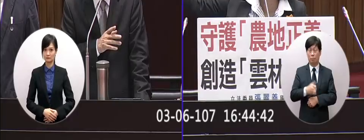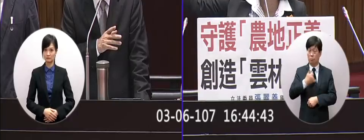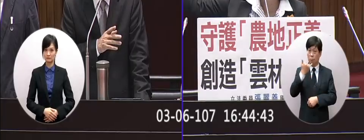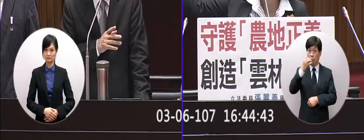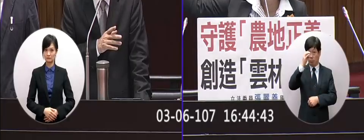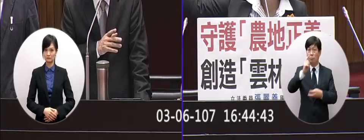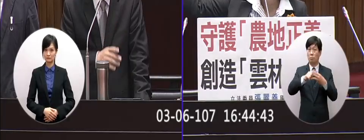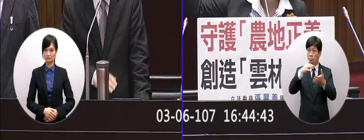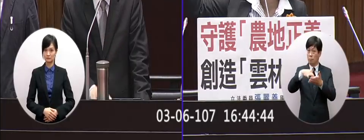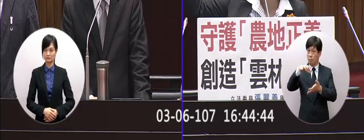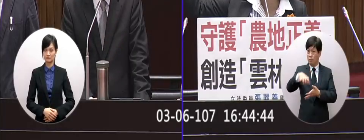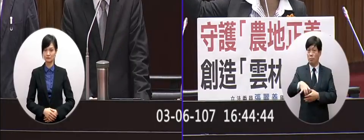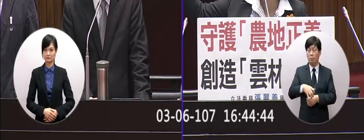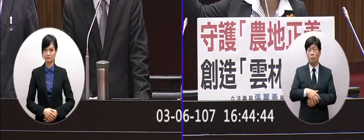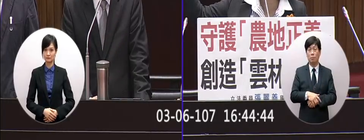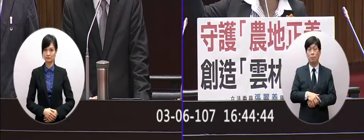看看